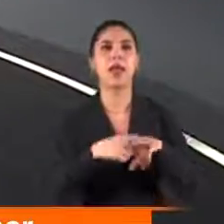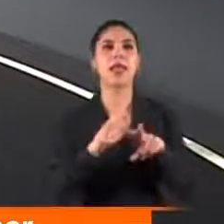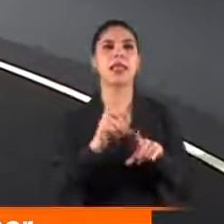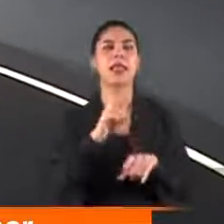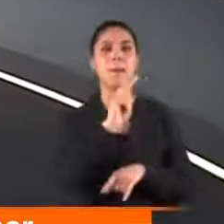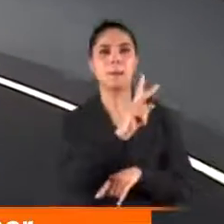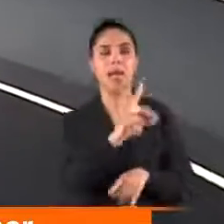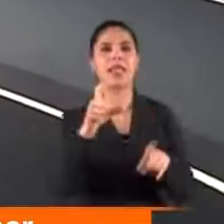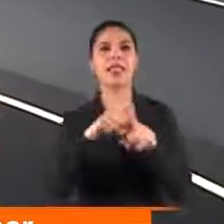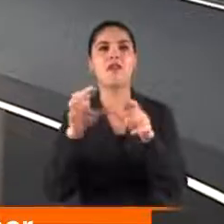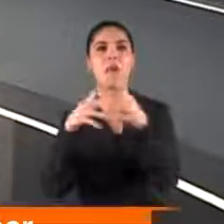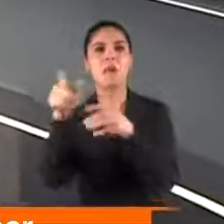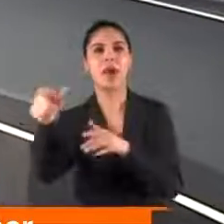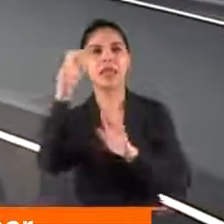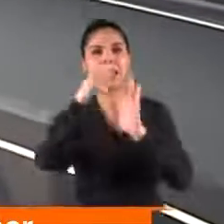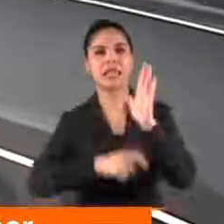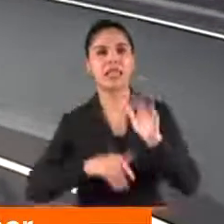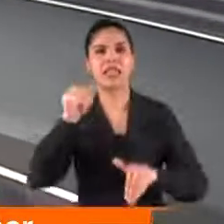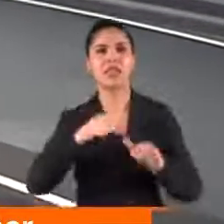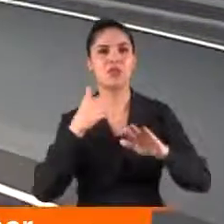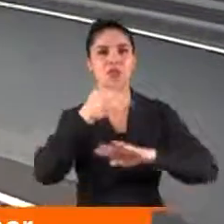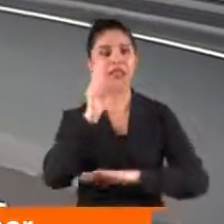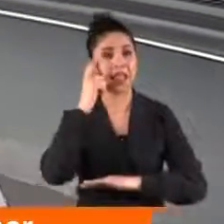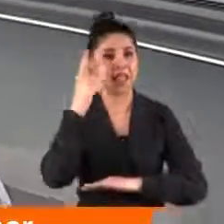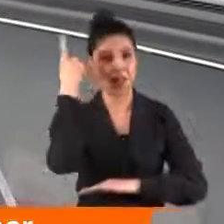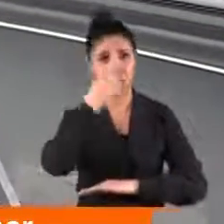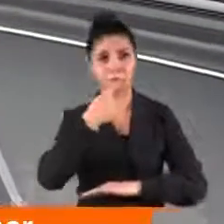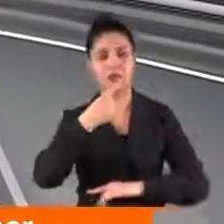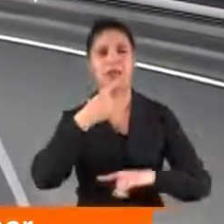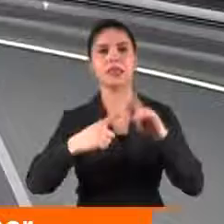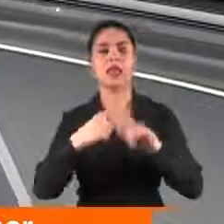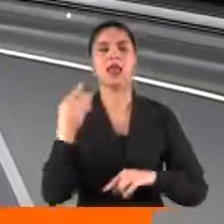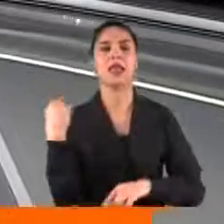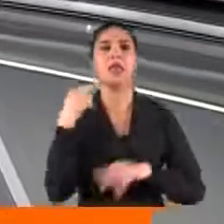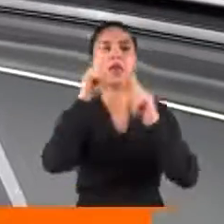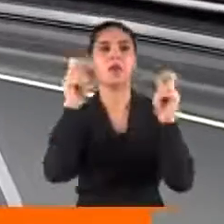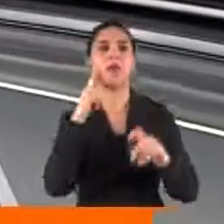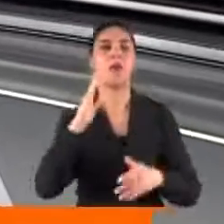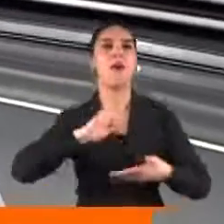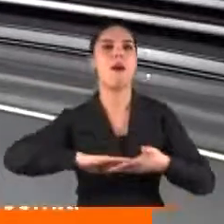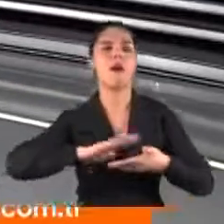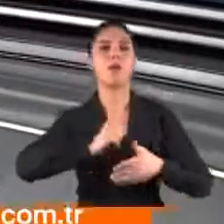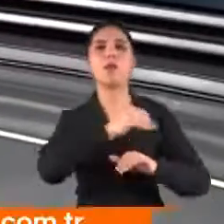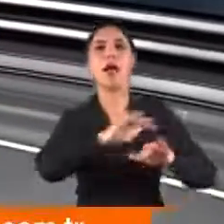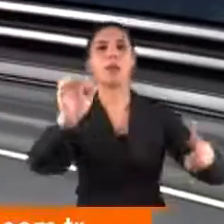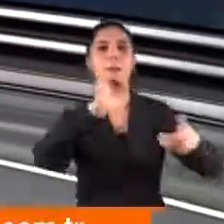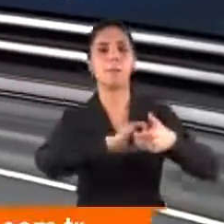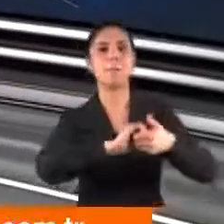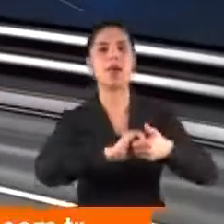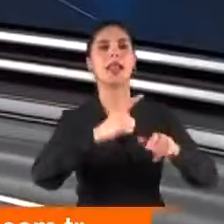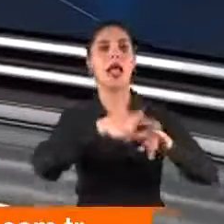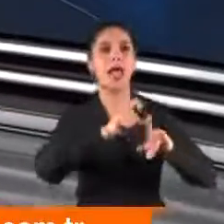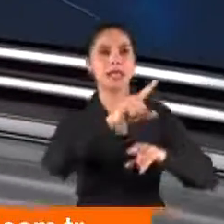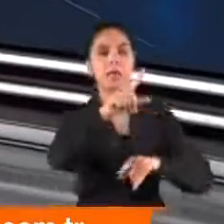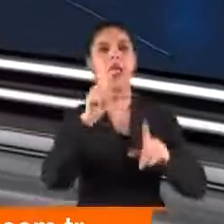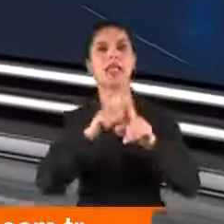HDP'nin Deva Partisi listelerinden seçime gireceği iddiası siyasetin en sıcak başlıklarından. Arkadaşlarımız Altılı Masa'nın bileşenlerine